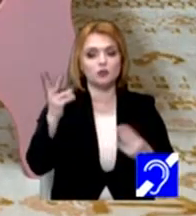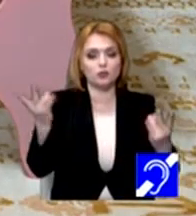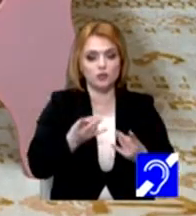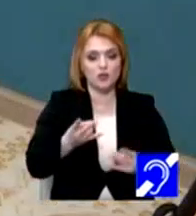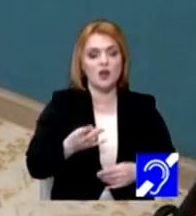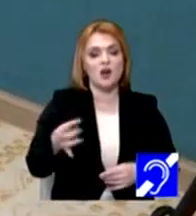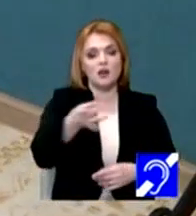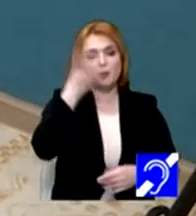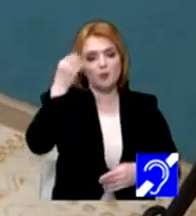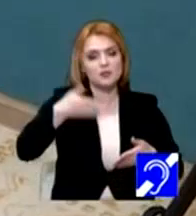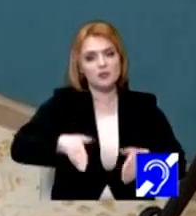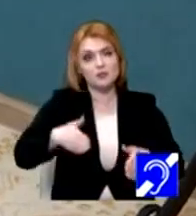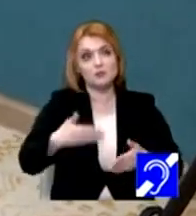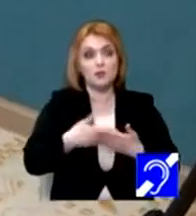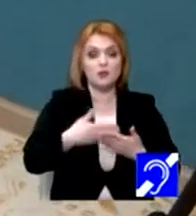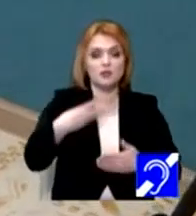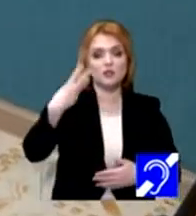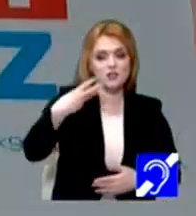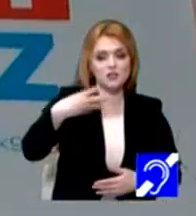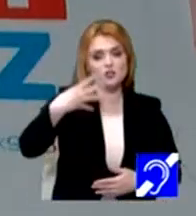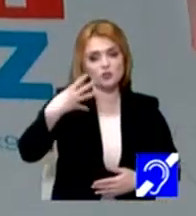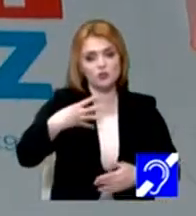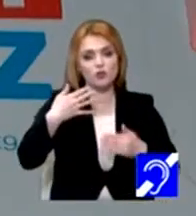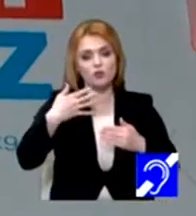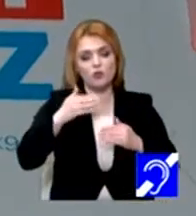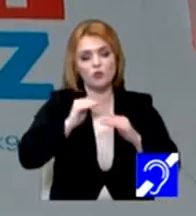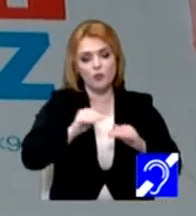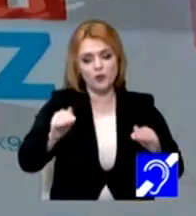nasc anual circa 30-40 de copii cu boli rare.